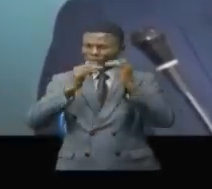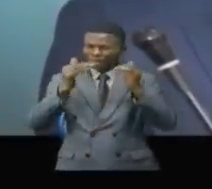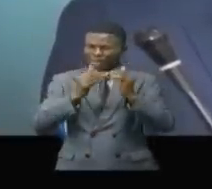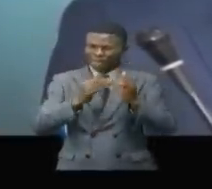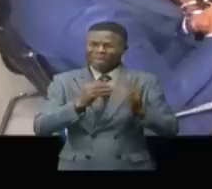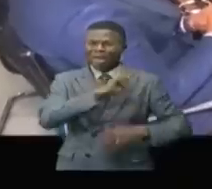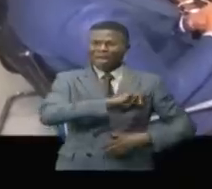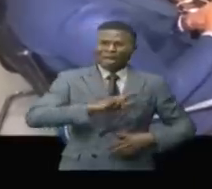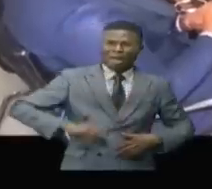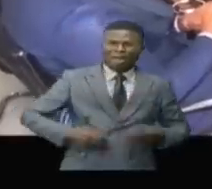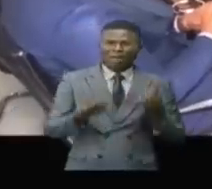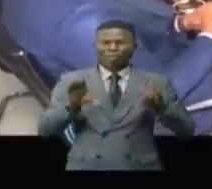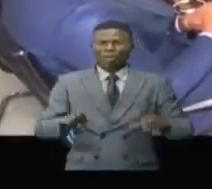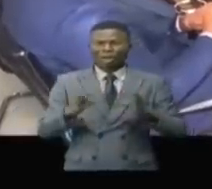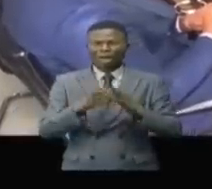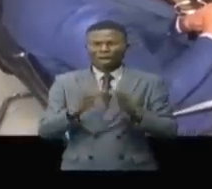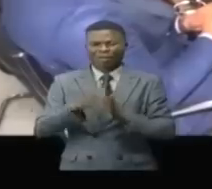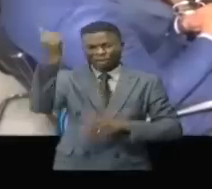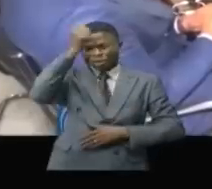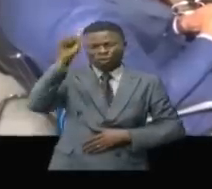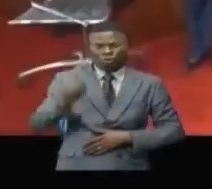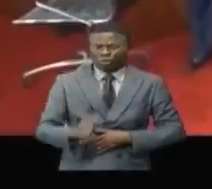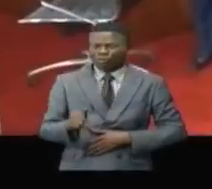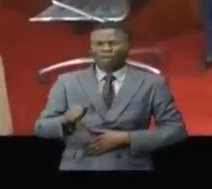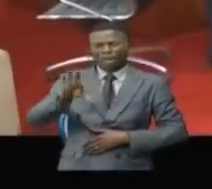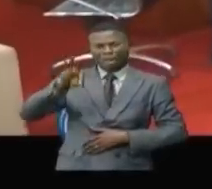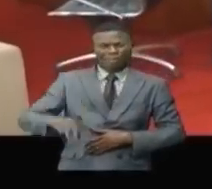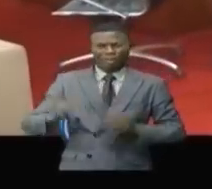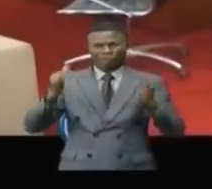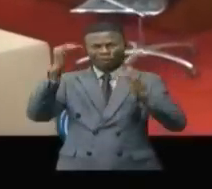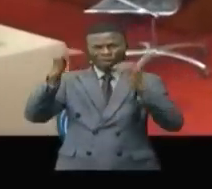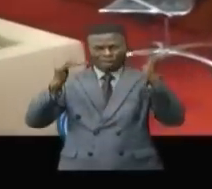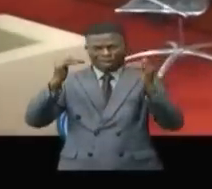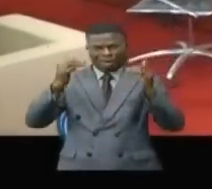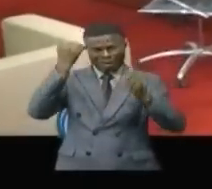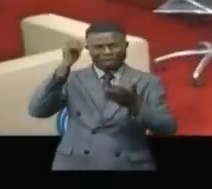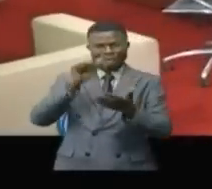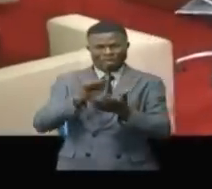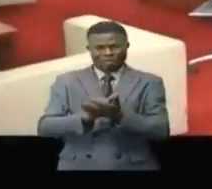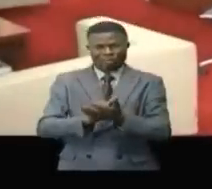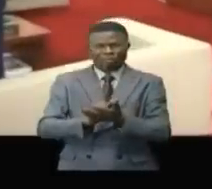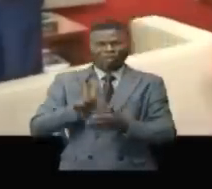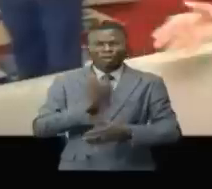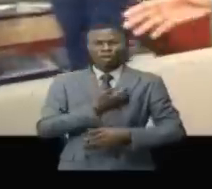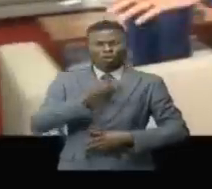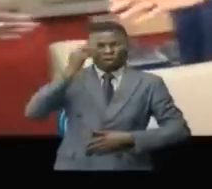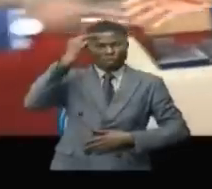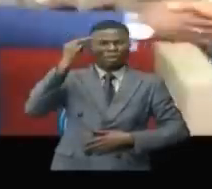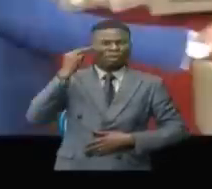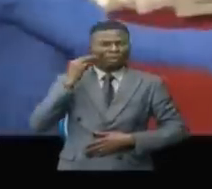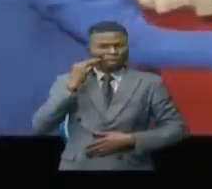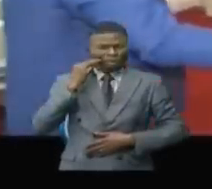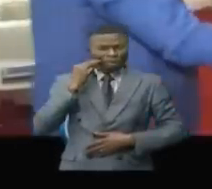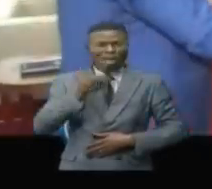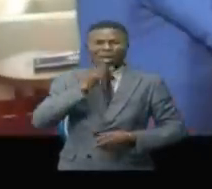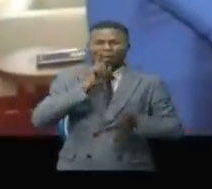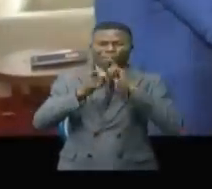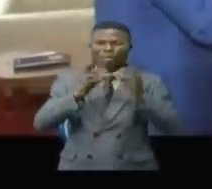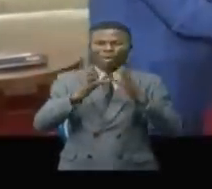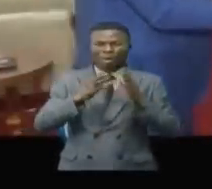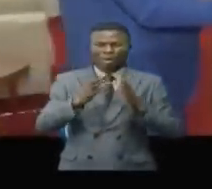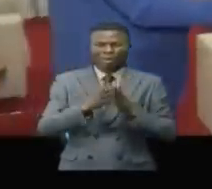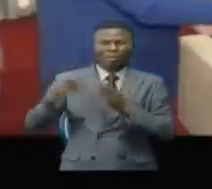démocratique du Congo et la République sud-africaine. C'est dans ce même cadre que Chérubin Okende Senga a eu des échanges avec